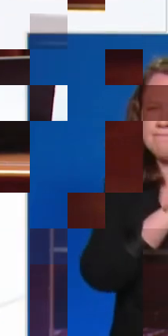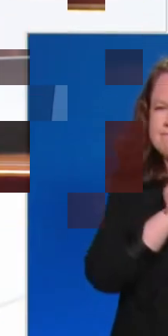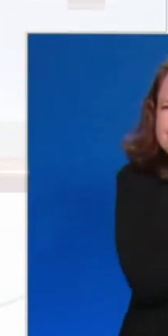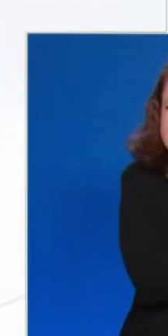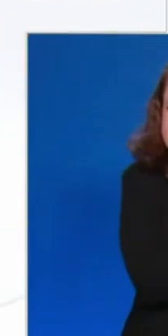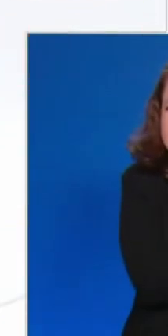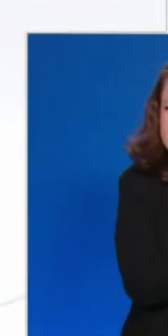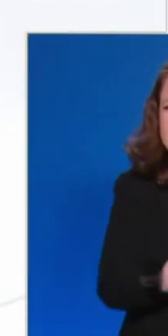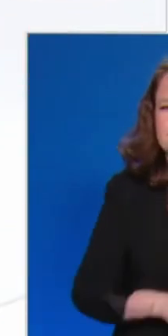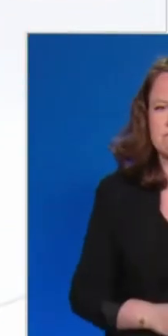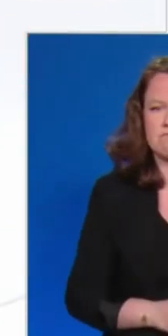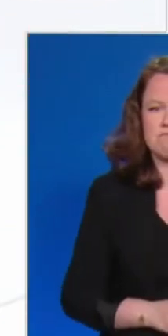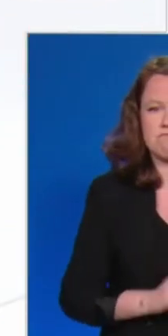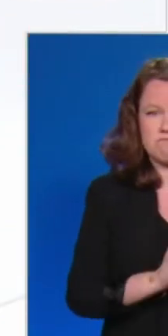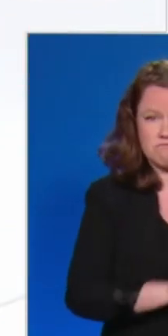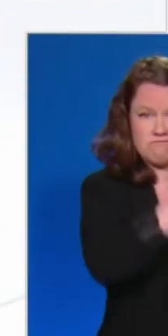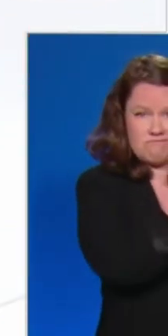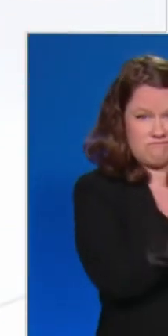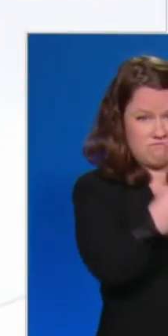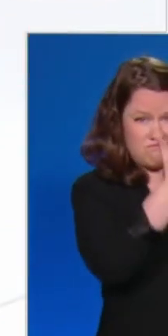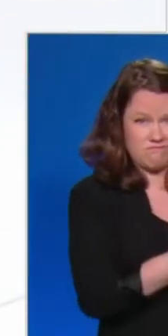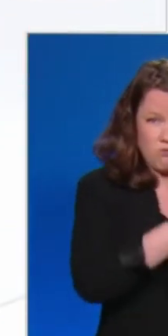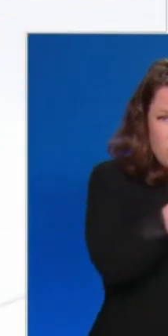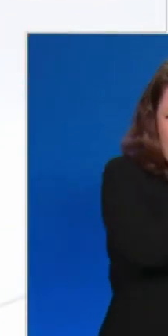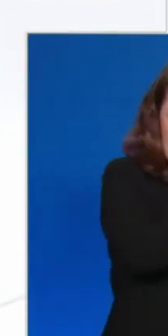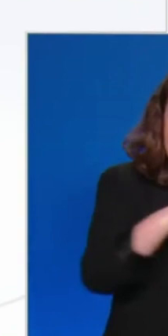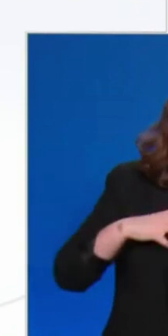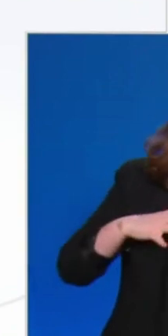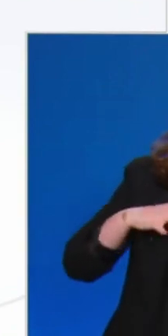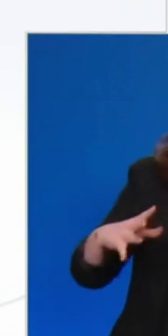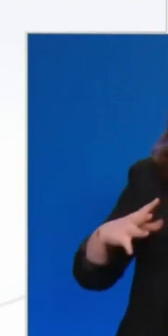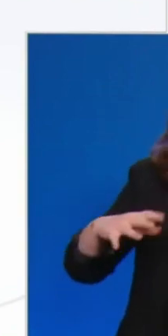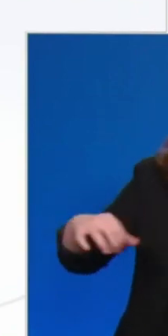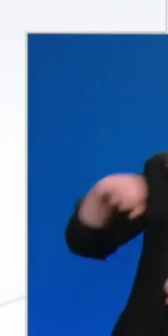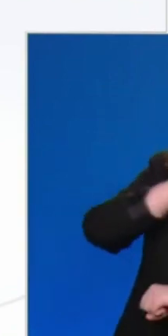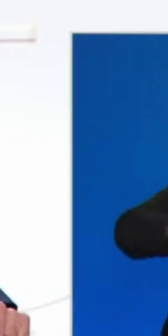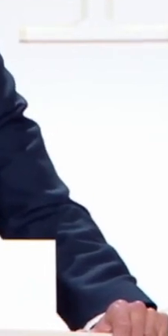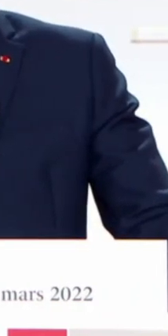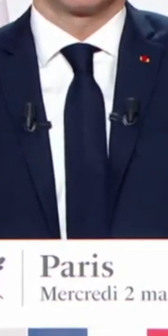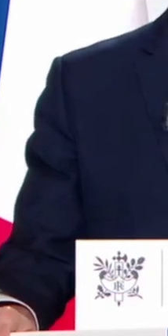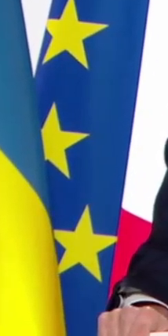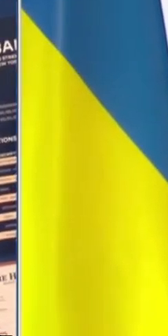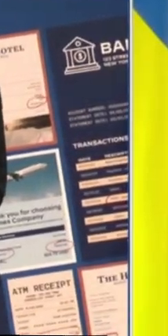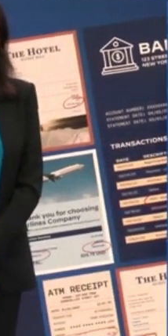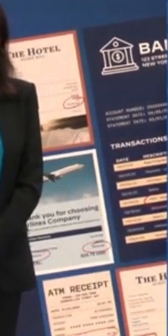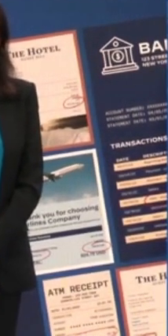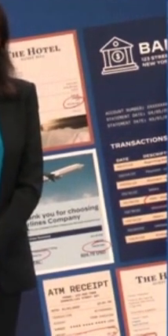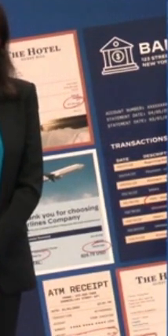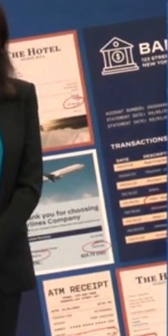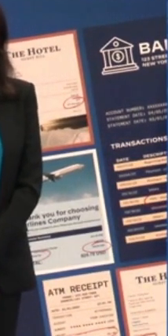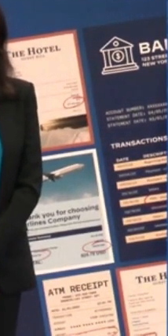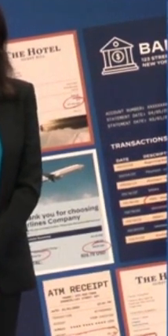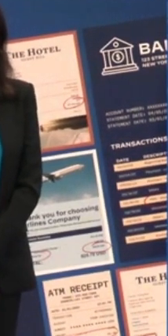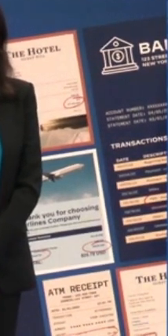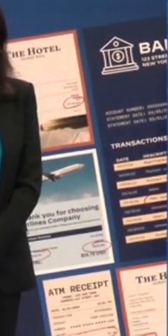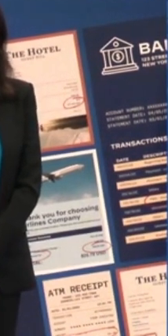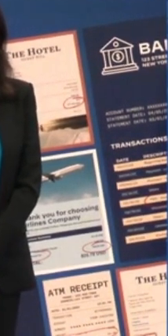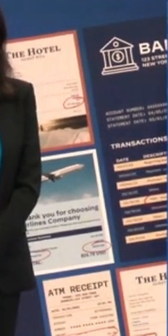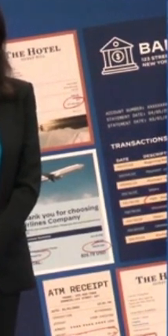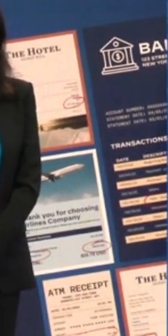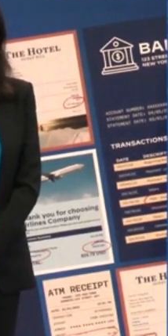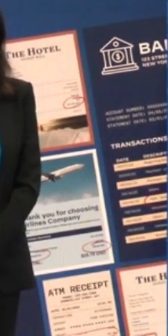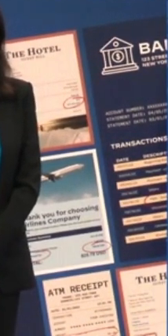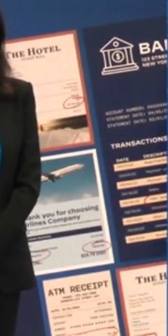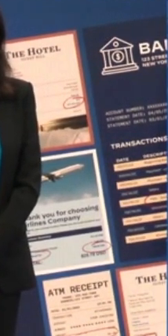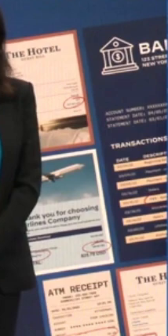an farklı bir noktada bir olay patlak veriyor. Protestoların ilk başladığı Nas-Nerres başta olmak üzere